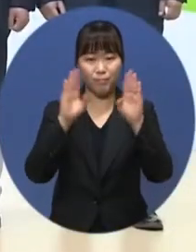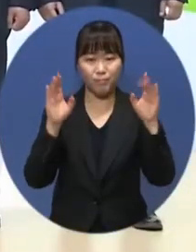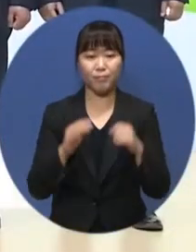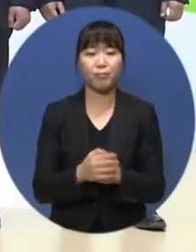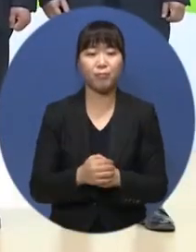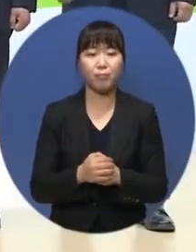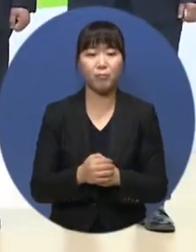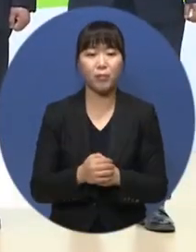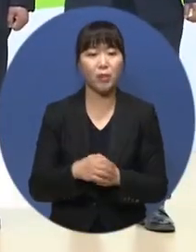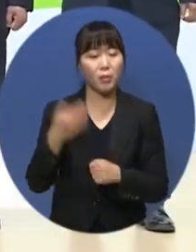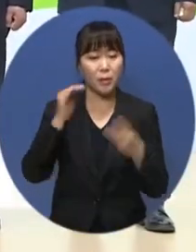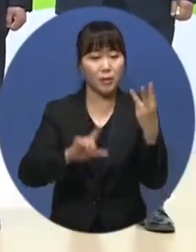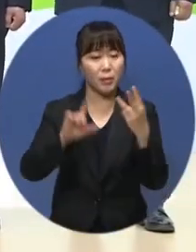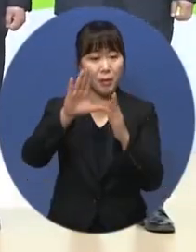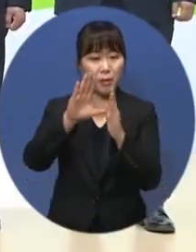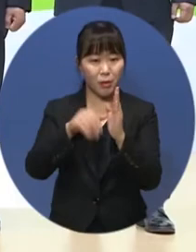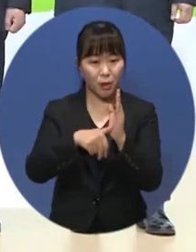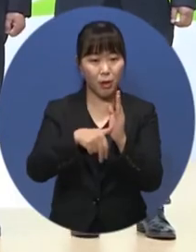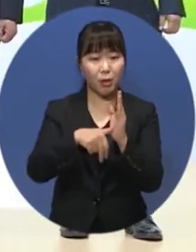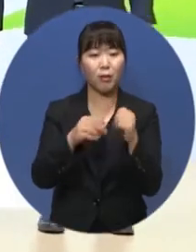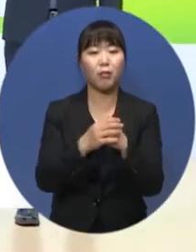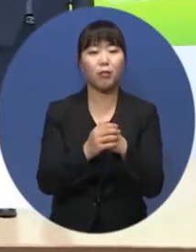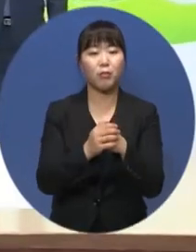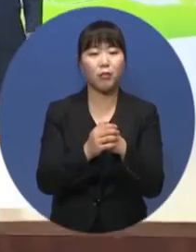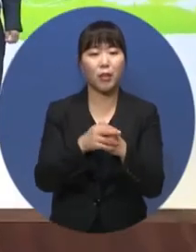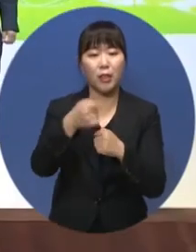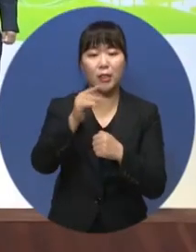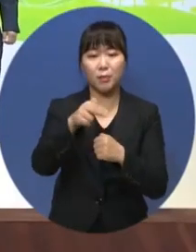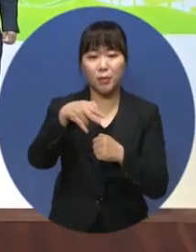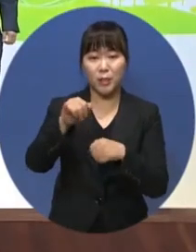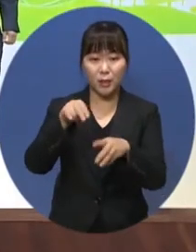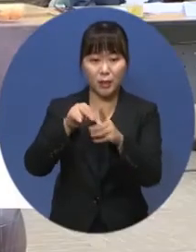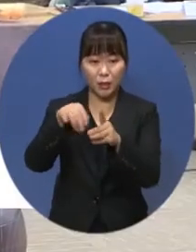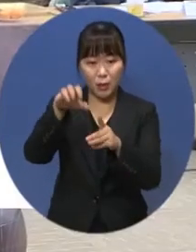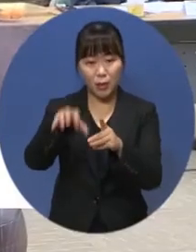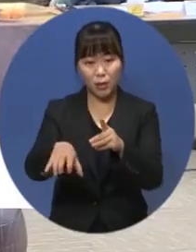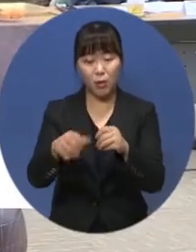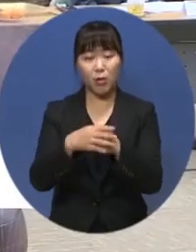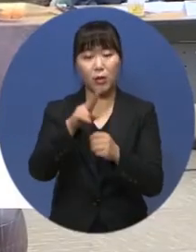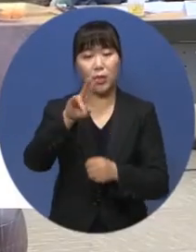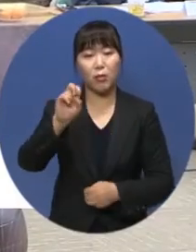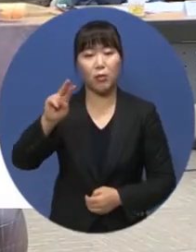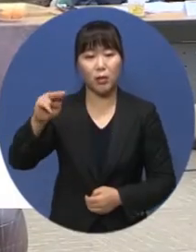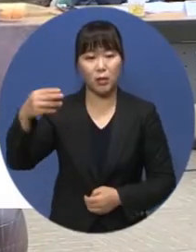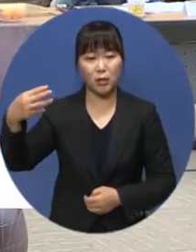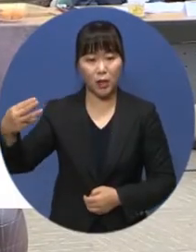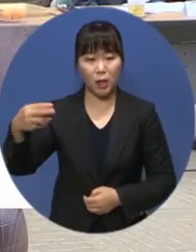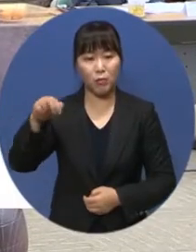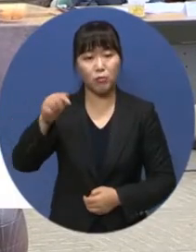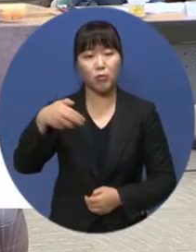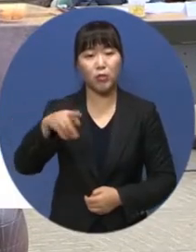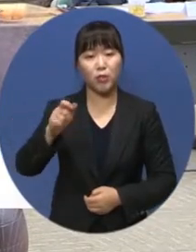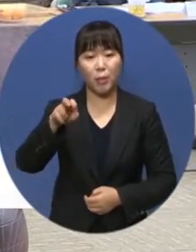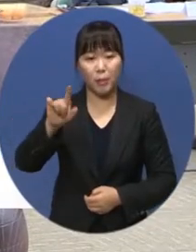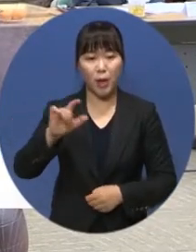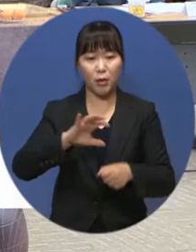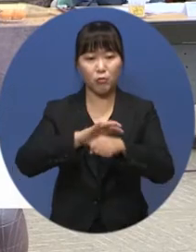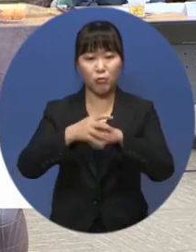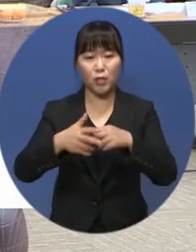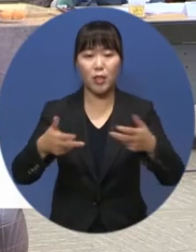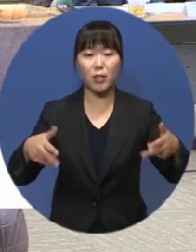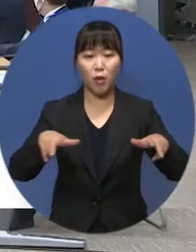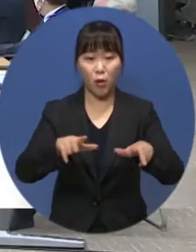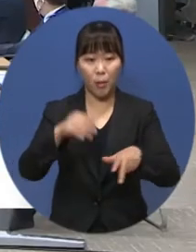순천시가 지난 3일 순천만 국제 습지 센터에서 2023 순천만 국제 정원 박람회 의 전담